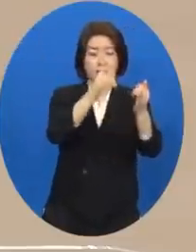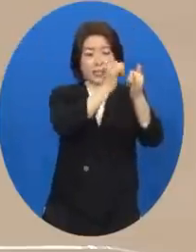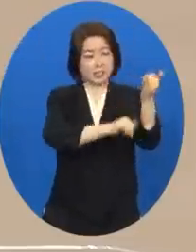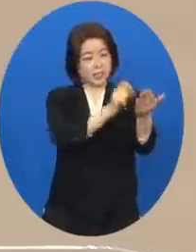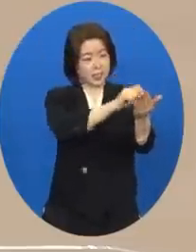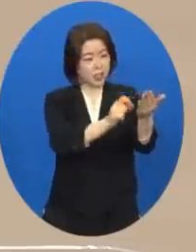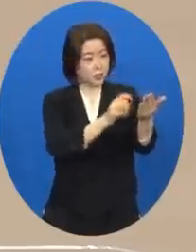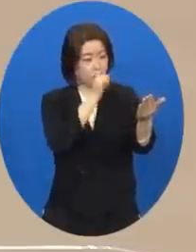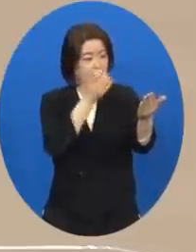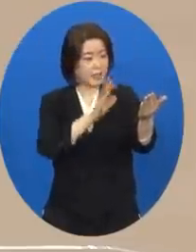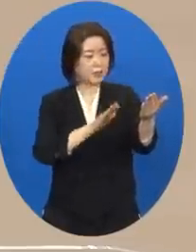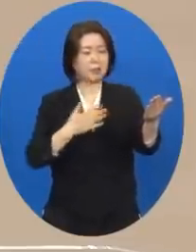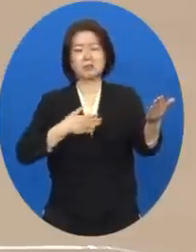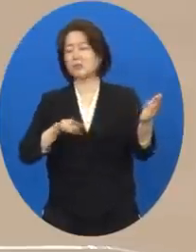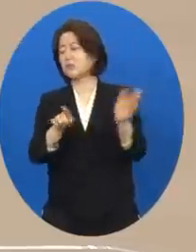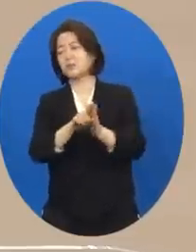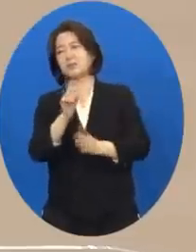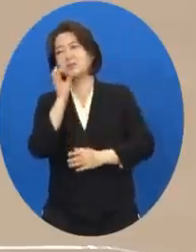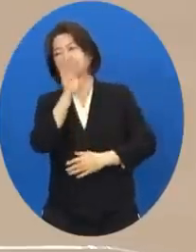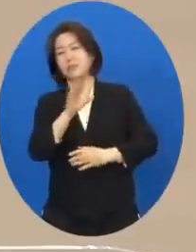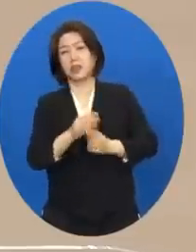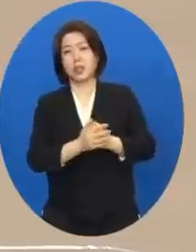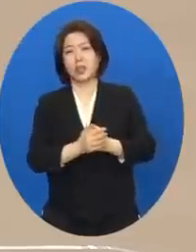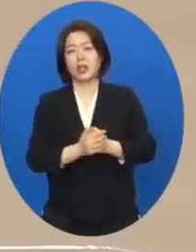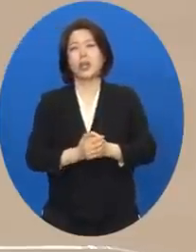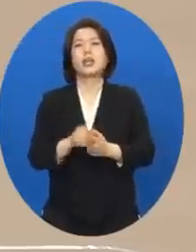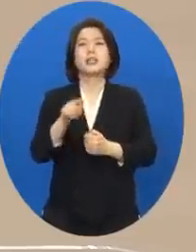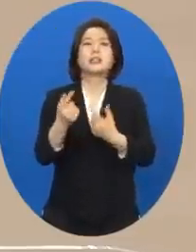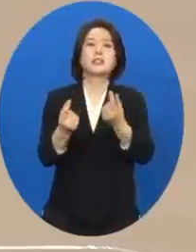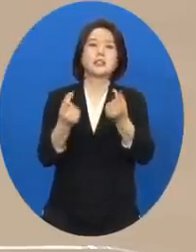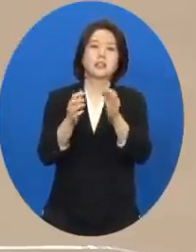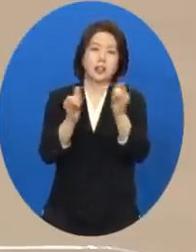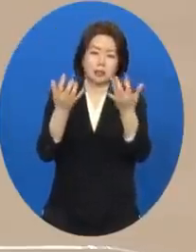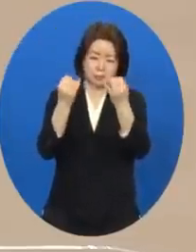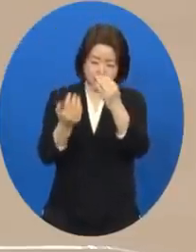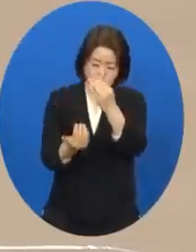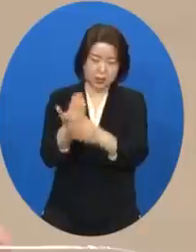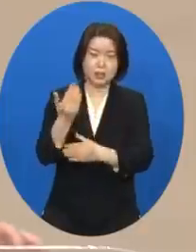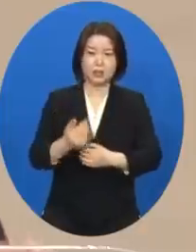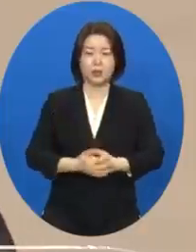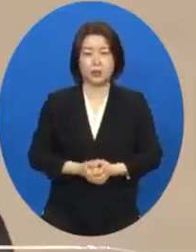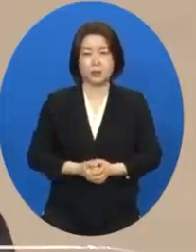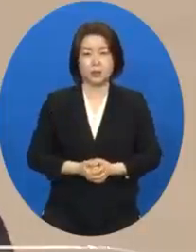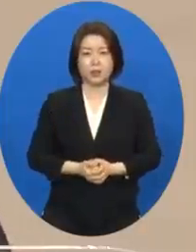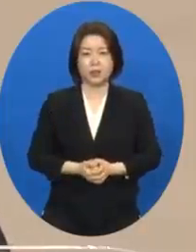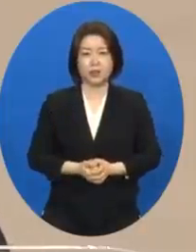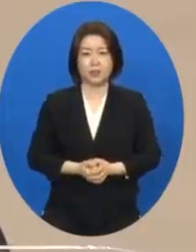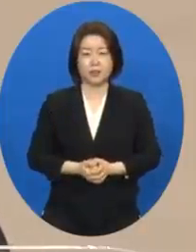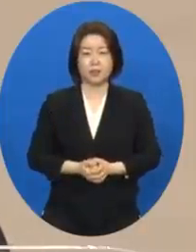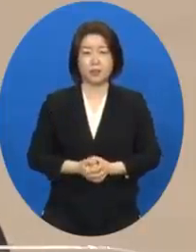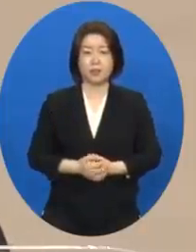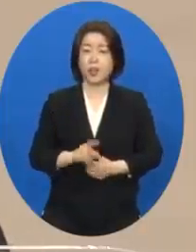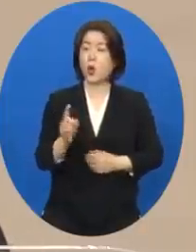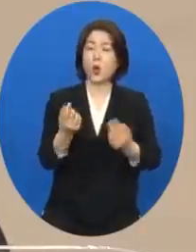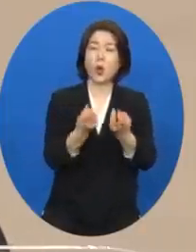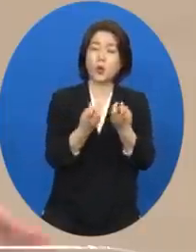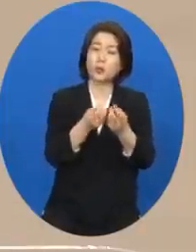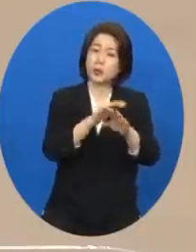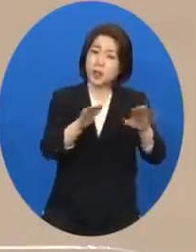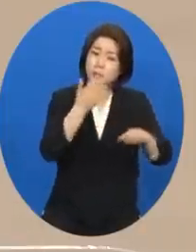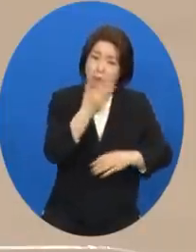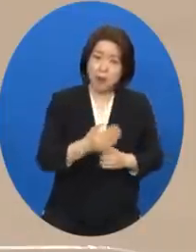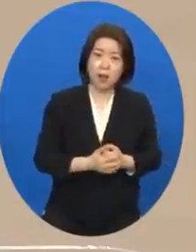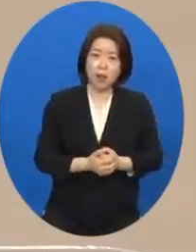안믿어 안 믿어 져 틀림없이 그렇게 됩니다 어째 어떻게 해결 되지요